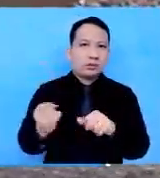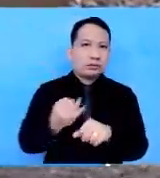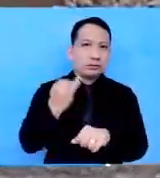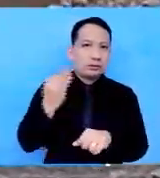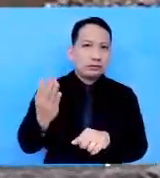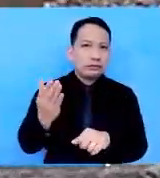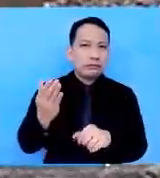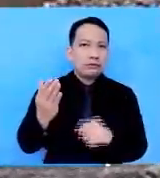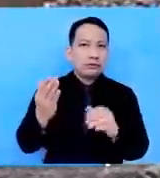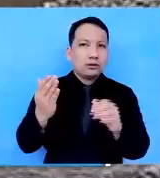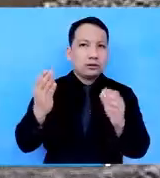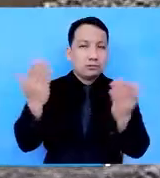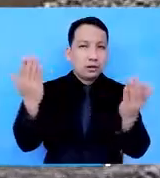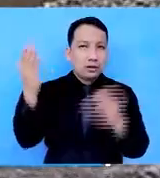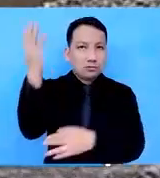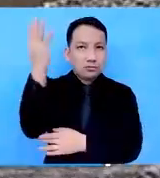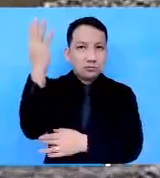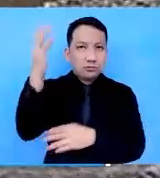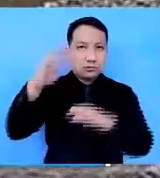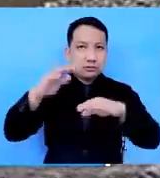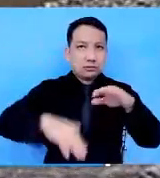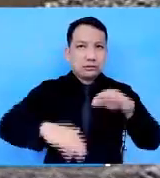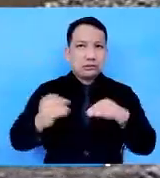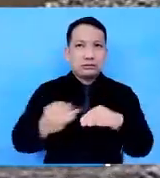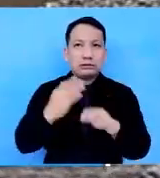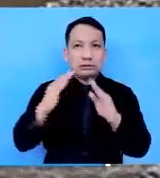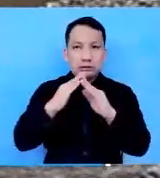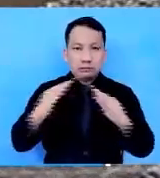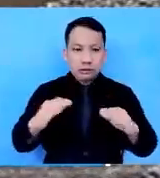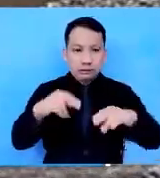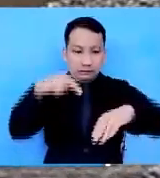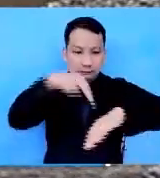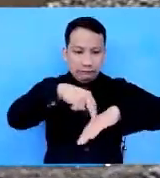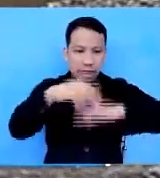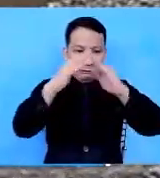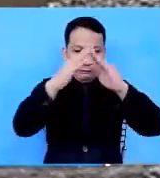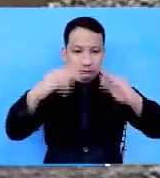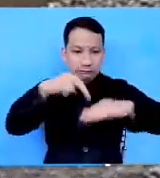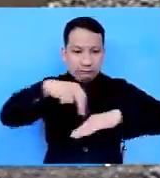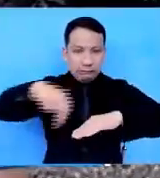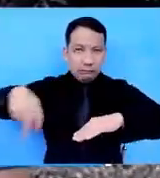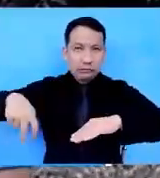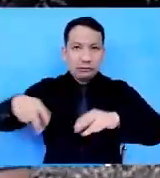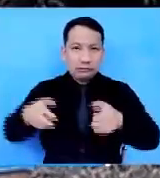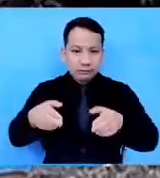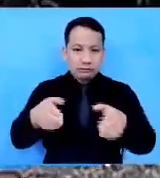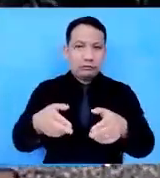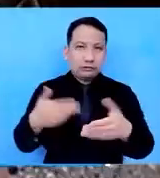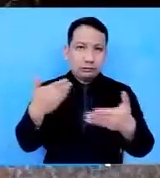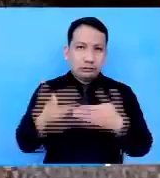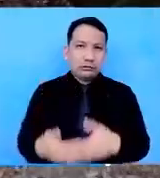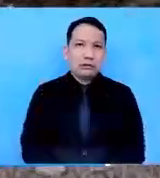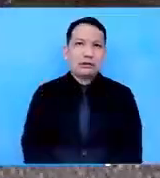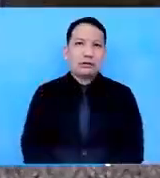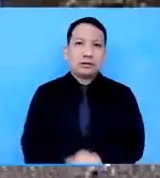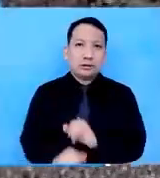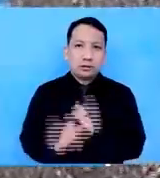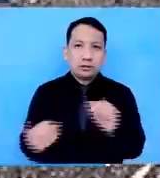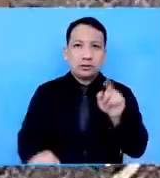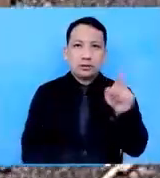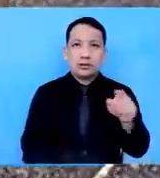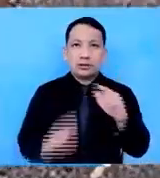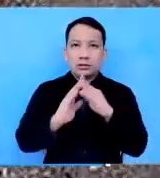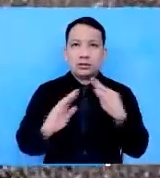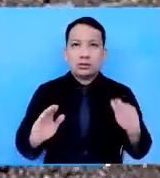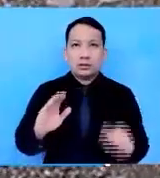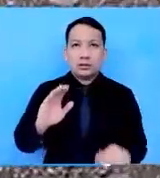nabuwal. Ang problema, ilang bahay din ang nakatirik sa paligid nitong sapa. Kabilang dito ang bahay ni na